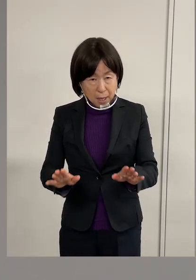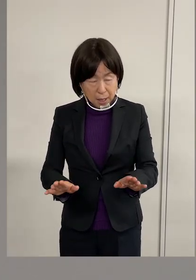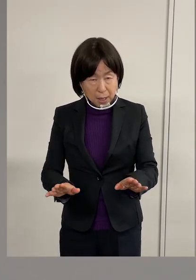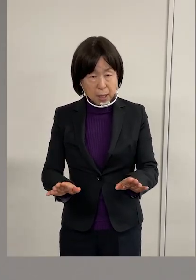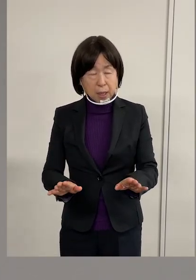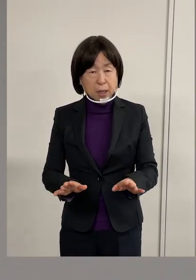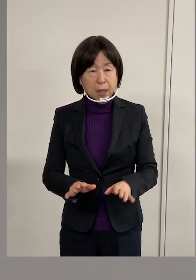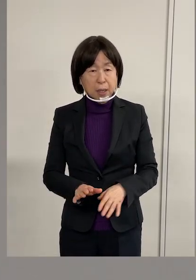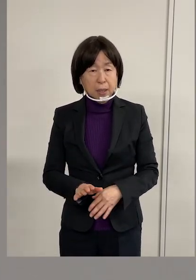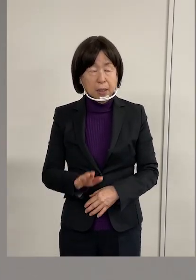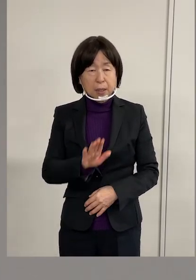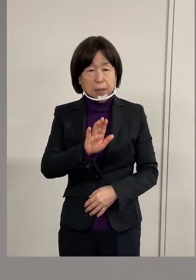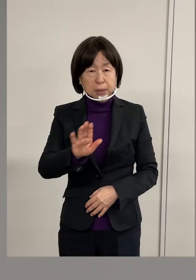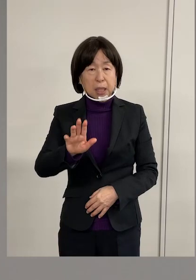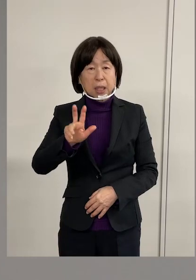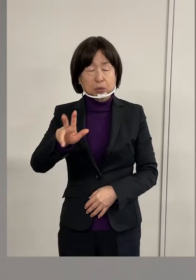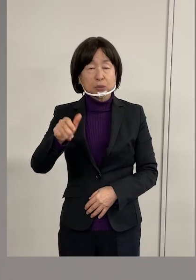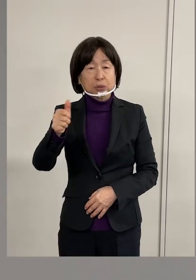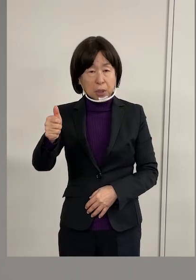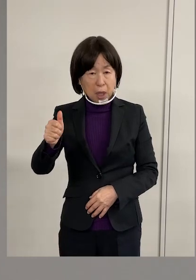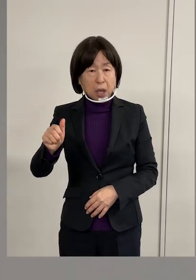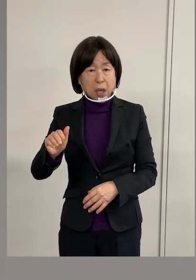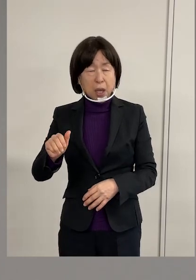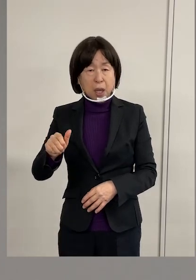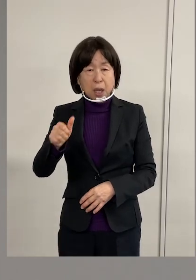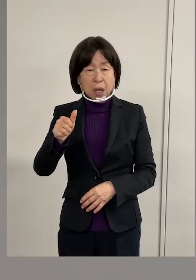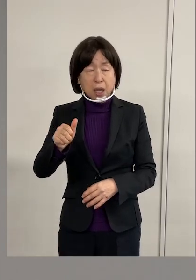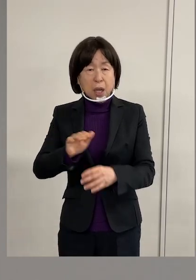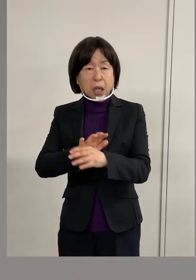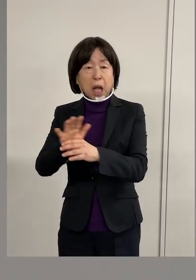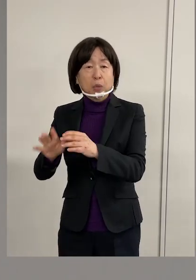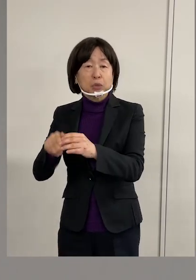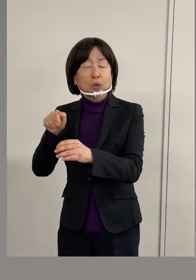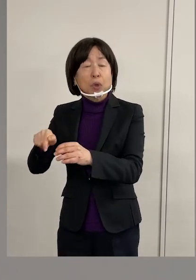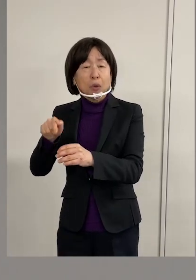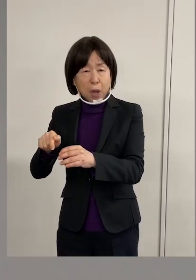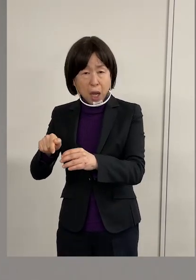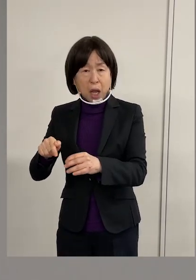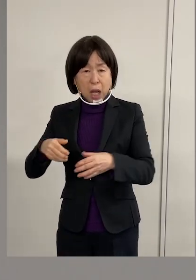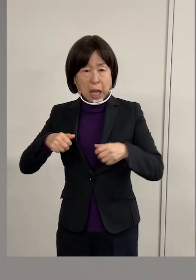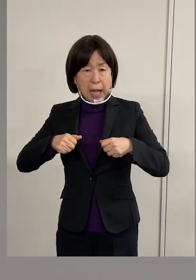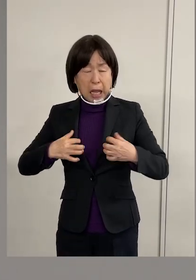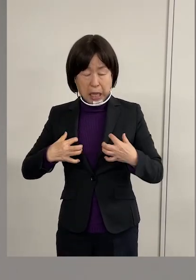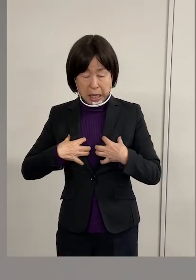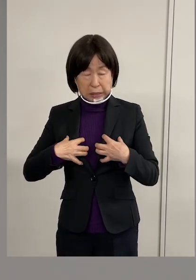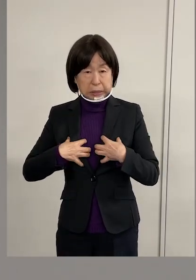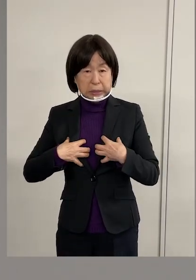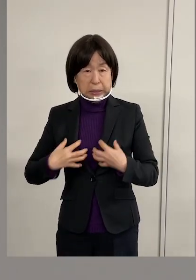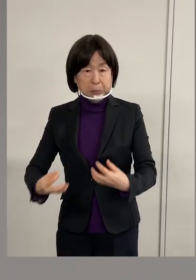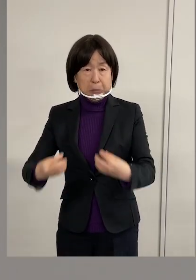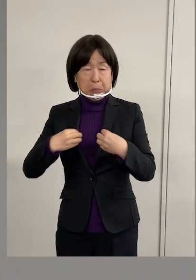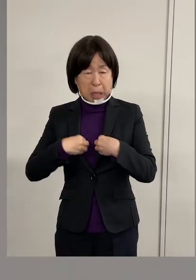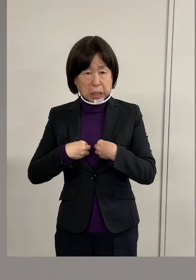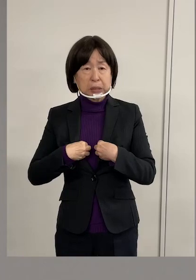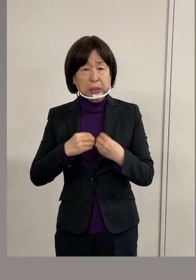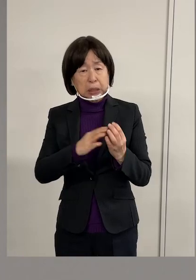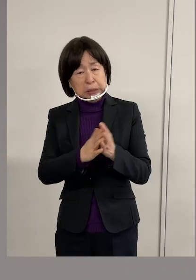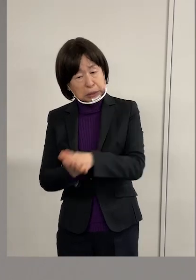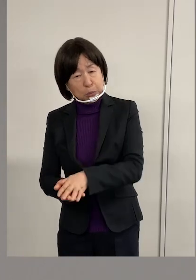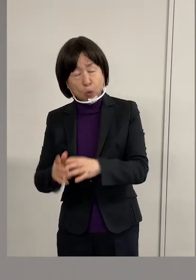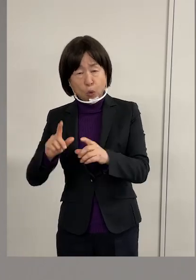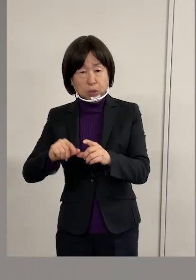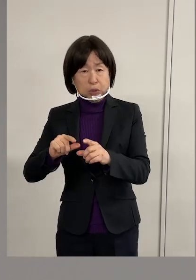当初のデルタ株と違って、デルタの場合は肺炎になったので、死亡率が結構高かったんですが、死亡率で見